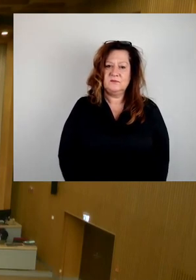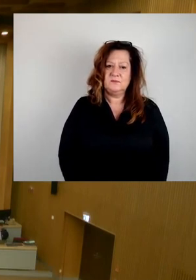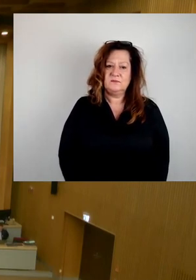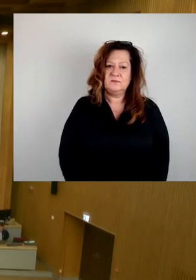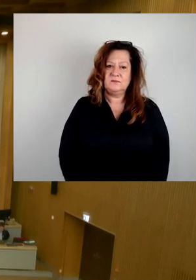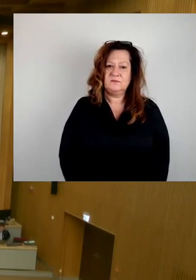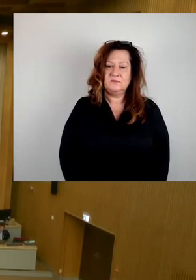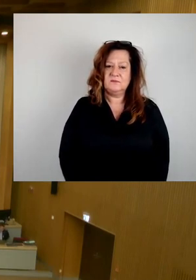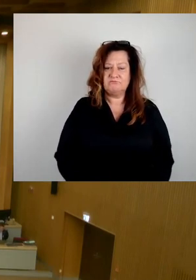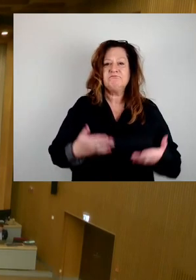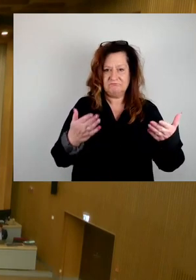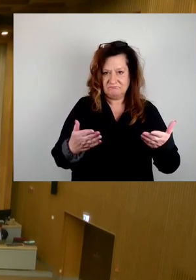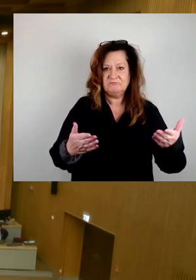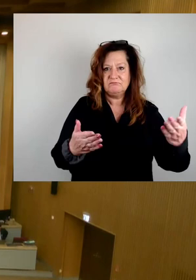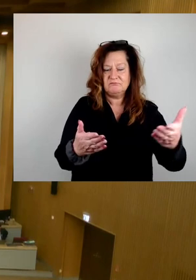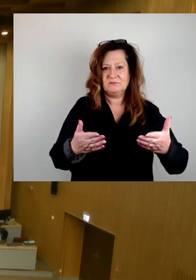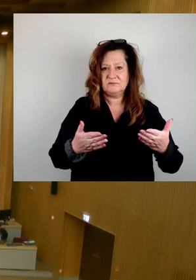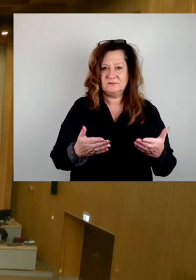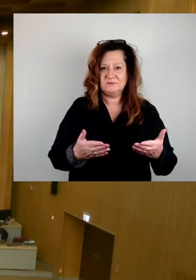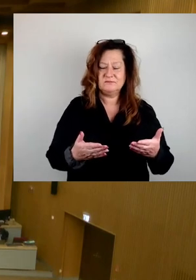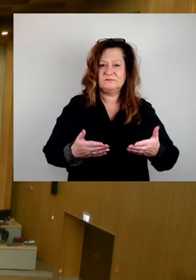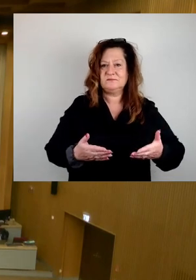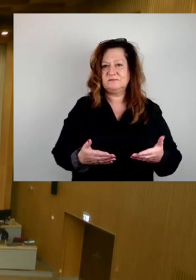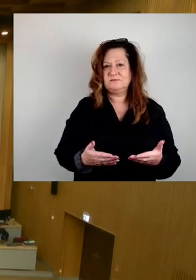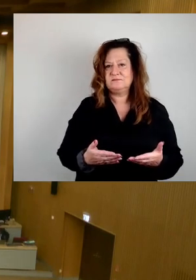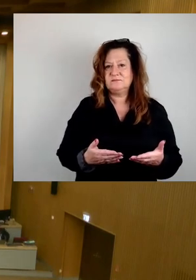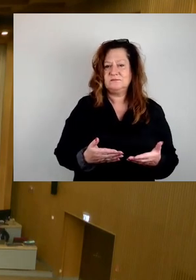So, und damit kommen wir zur Debatte.